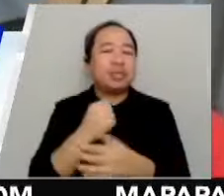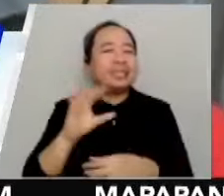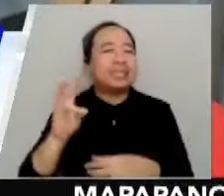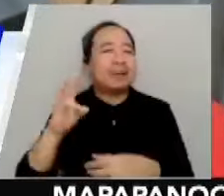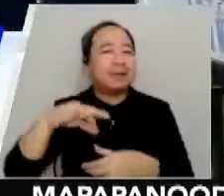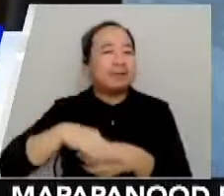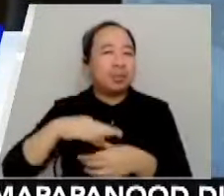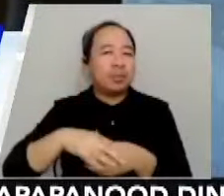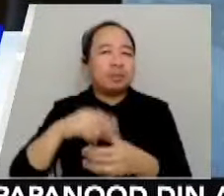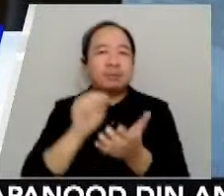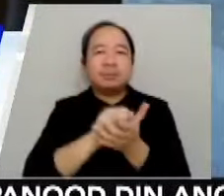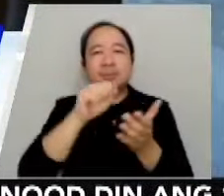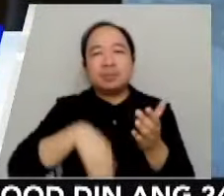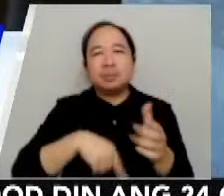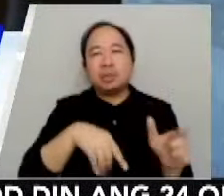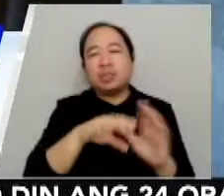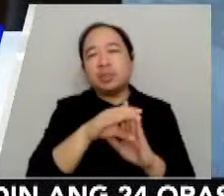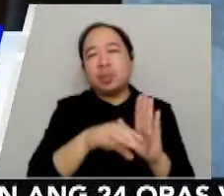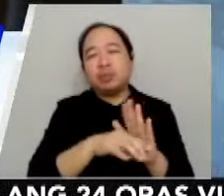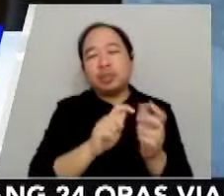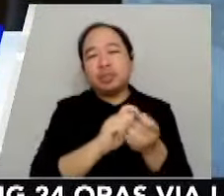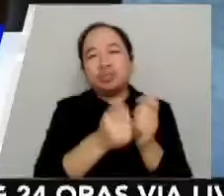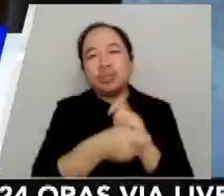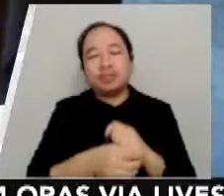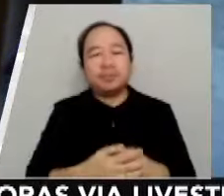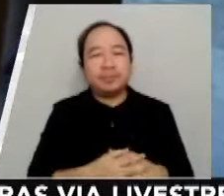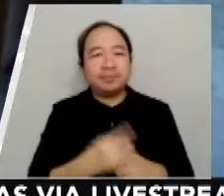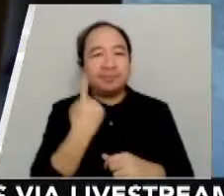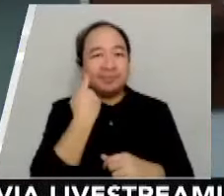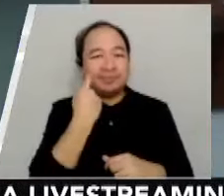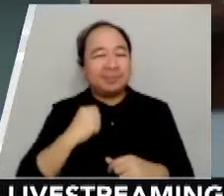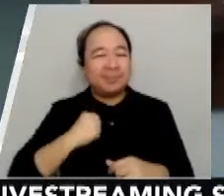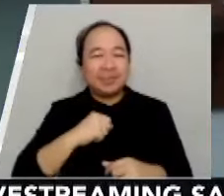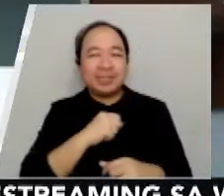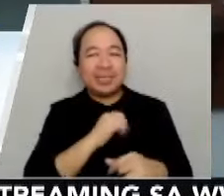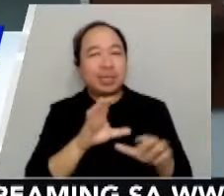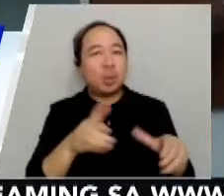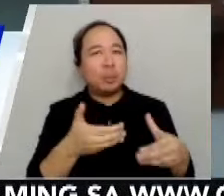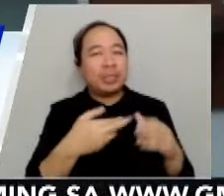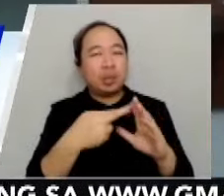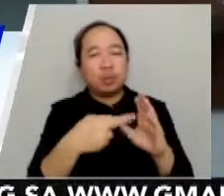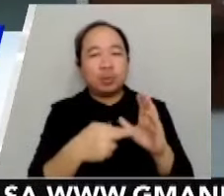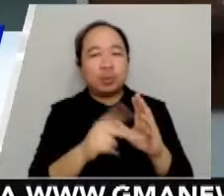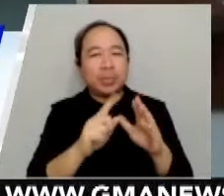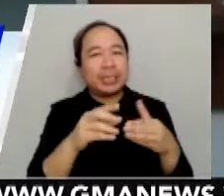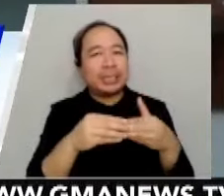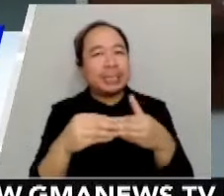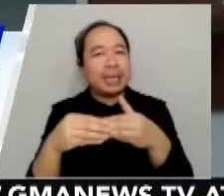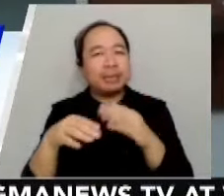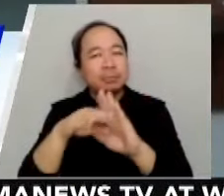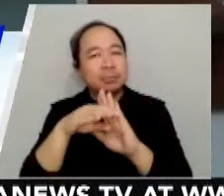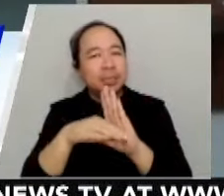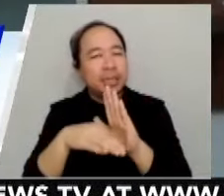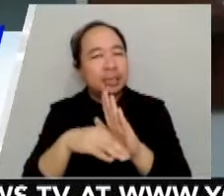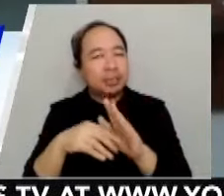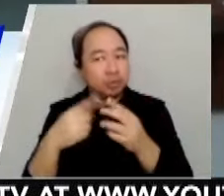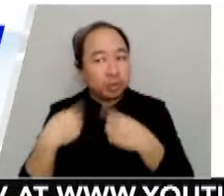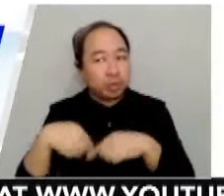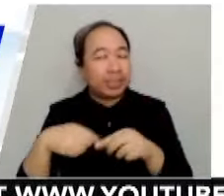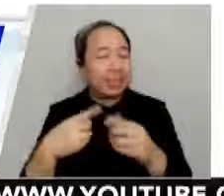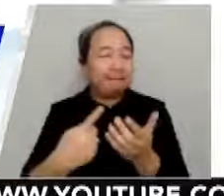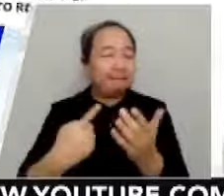ibasura ang tsa-tsa. Kanina tinalakay na ng Senate Committee on Rules ang magiging guidelines habang dinirinig ang pag-amyenda sa